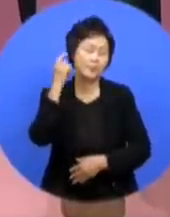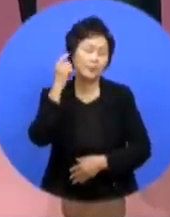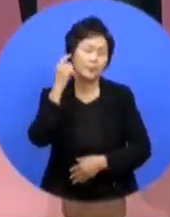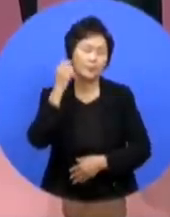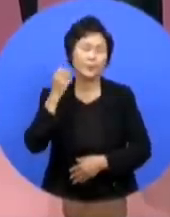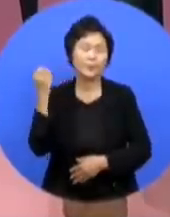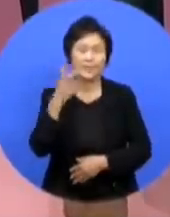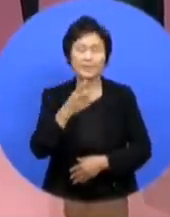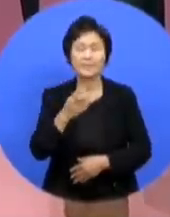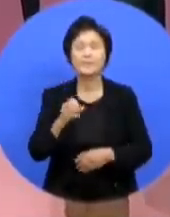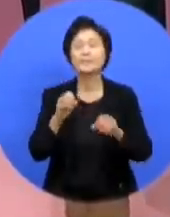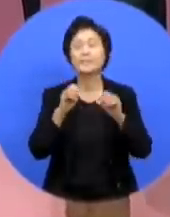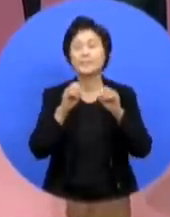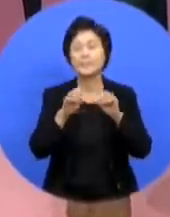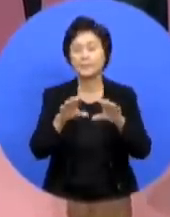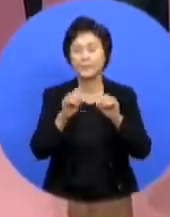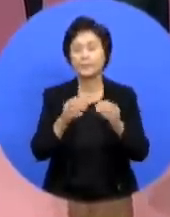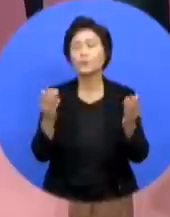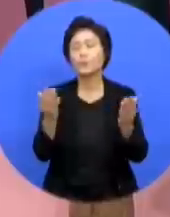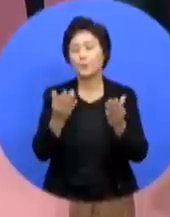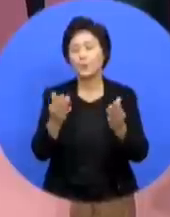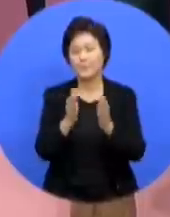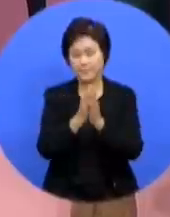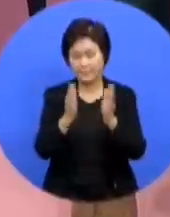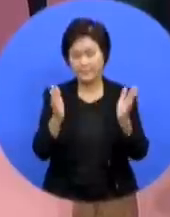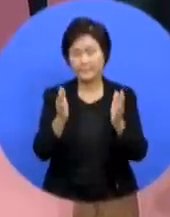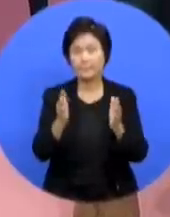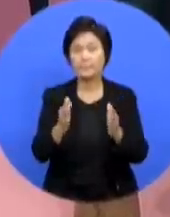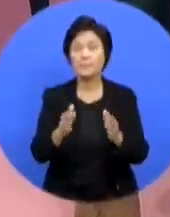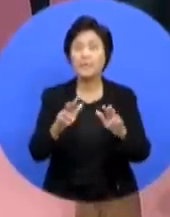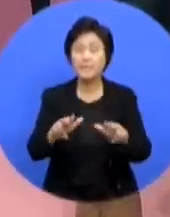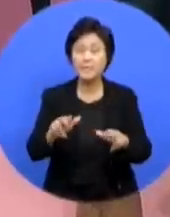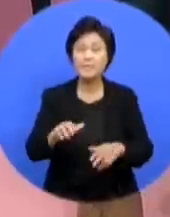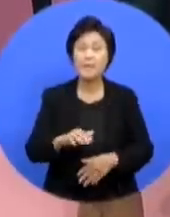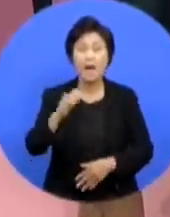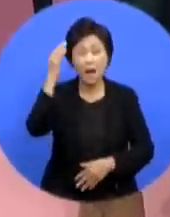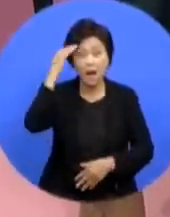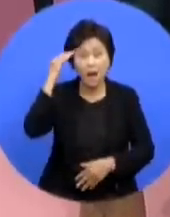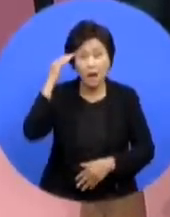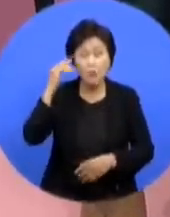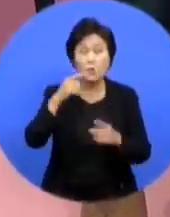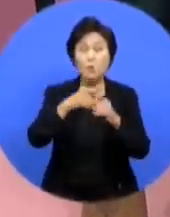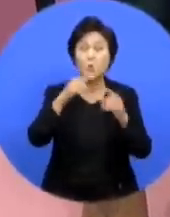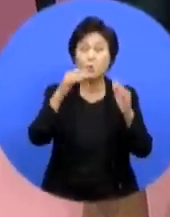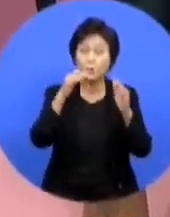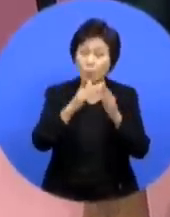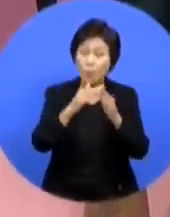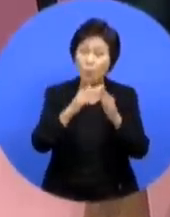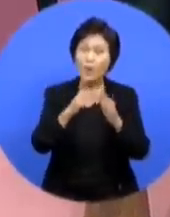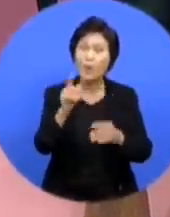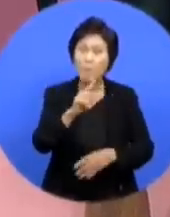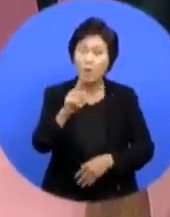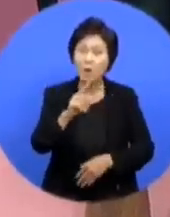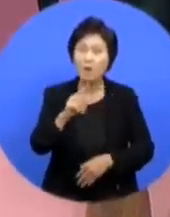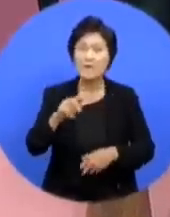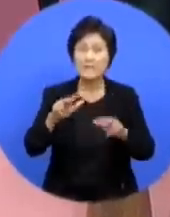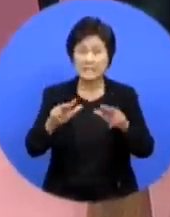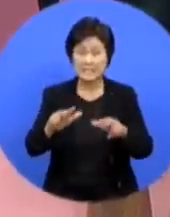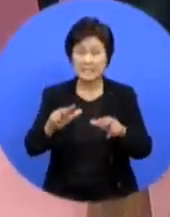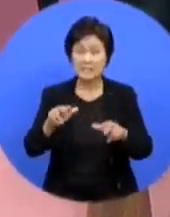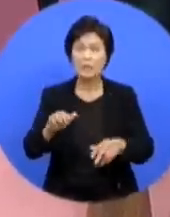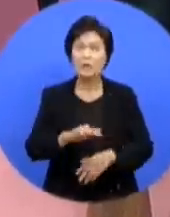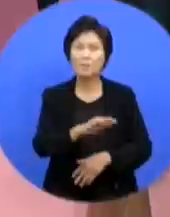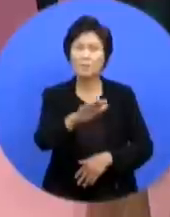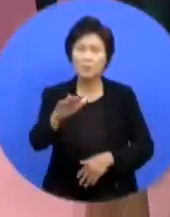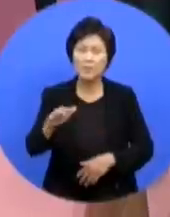말씀드리고 싶습니다. 이제 남은 거는 한국 교회가 우리가 당하는 이 코로나나 어려움을 두고서 저는